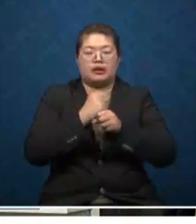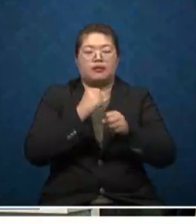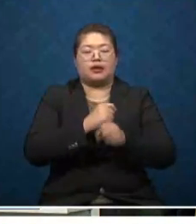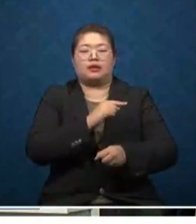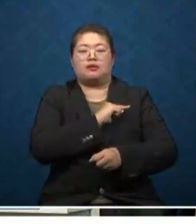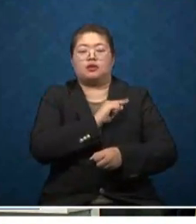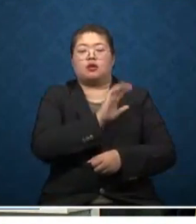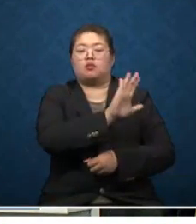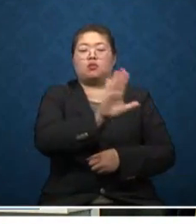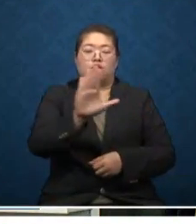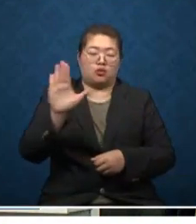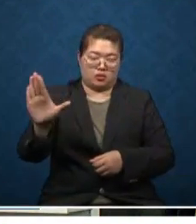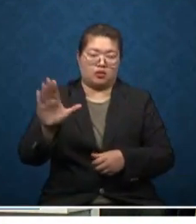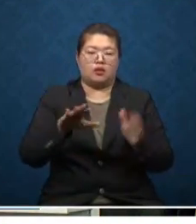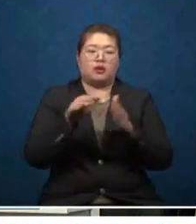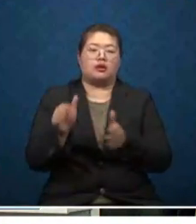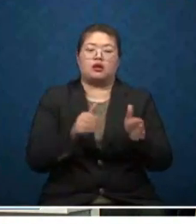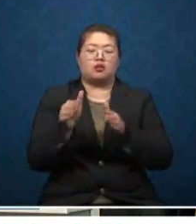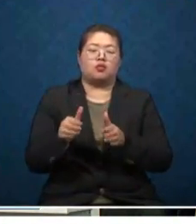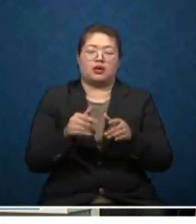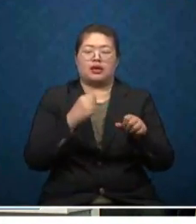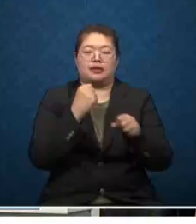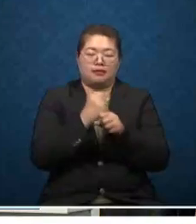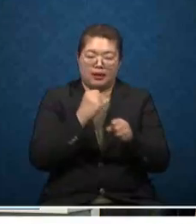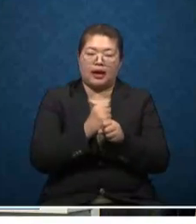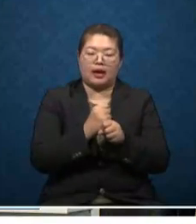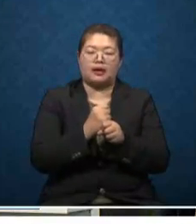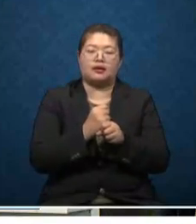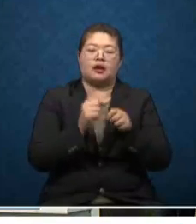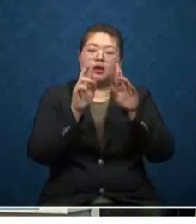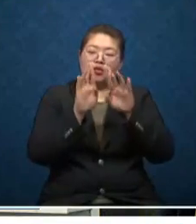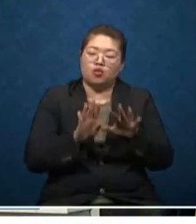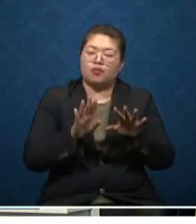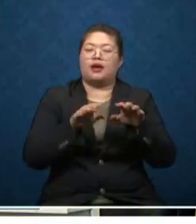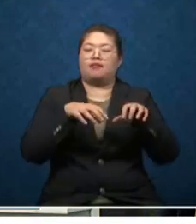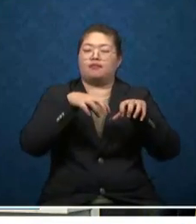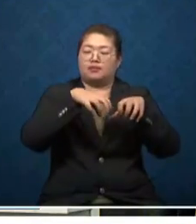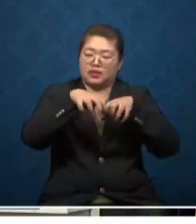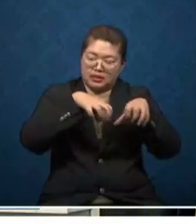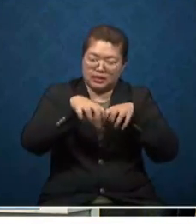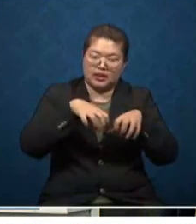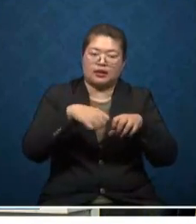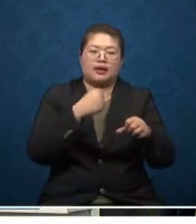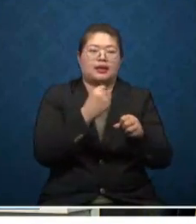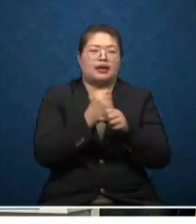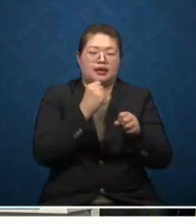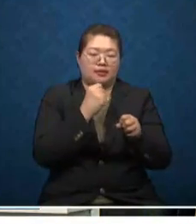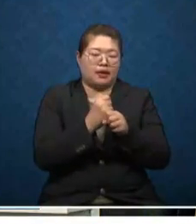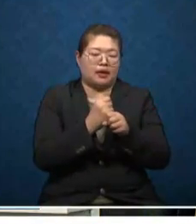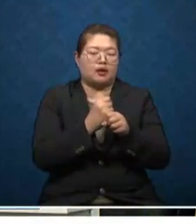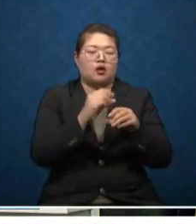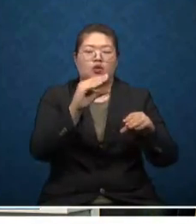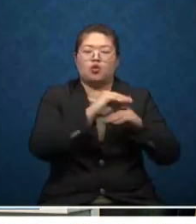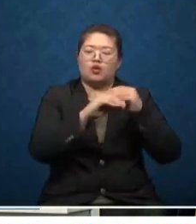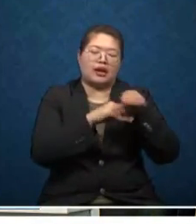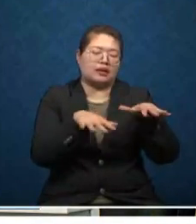ที่ในกระบวนการของการปรับปรุงเปลี่ยนแปลงในรูปแบบของการปฏิรูปซึ่งไม่ใช่เป็นการดำเนินงานตามโครงการปก